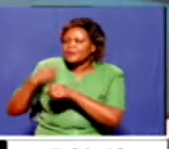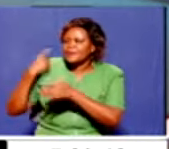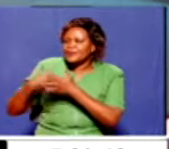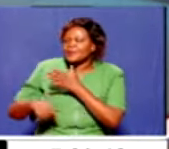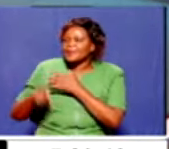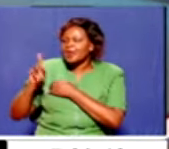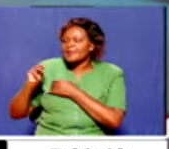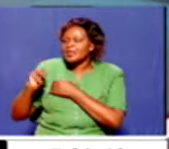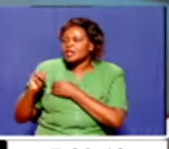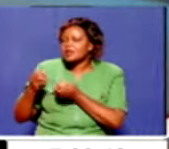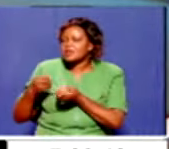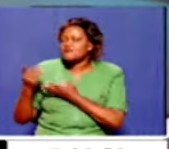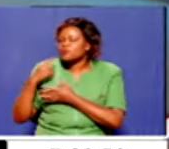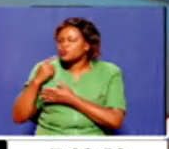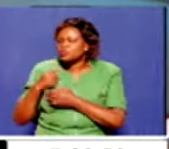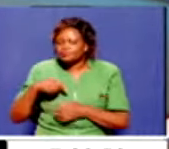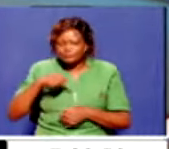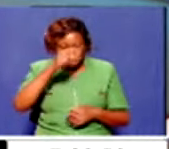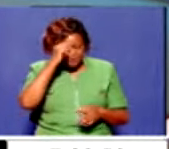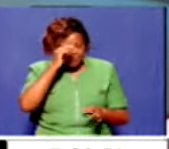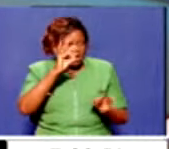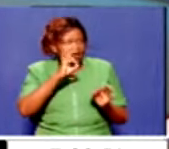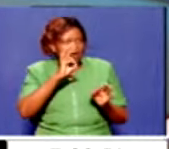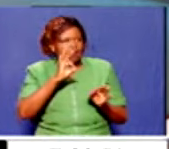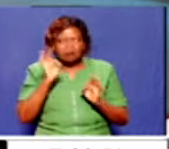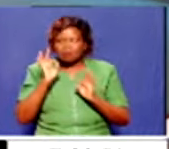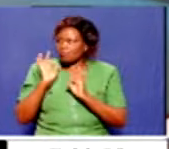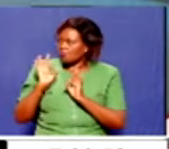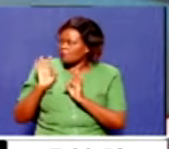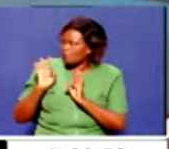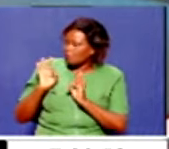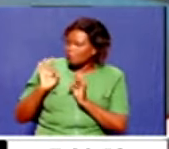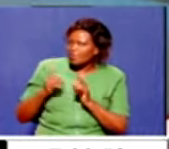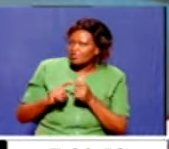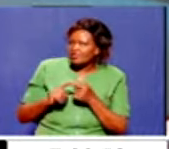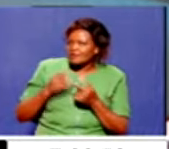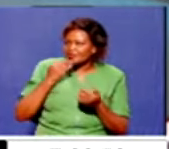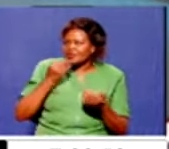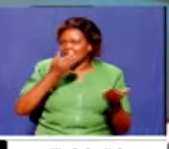moja yenda wapi? Kwa serikali. Yeah, kwa sababu ni basi ilete.